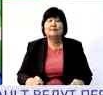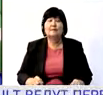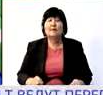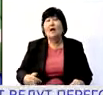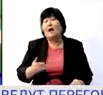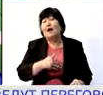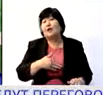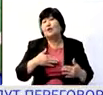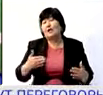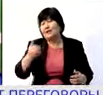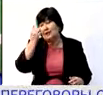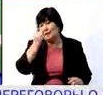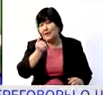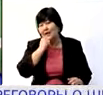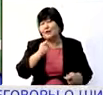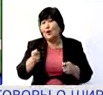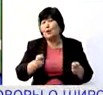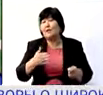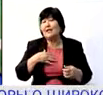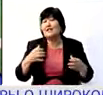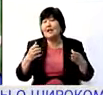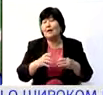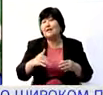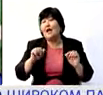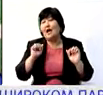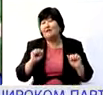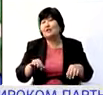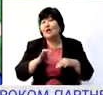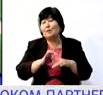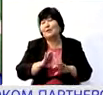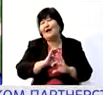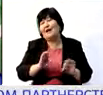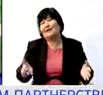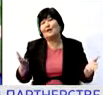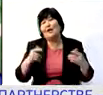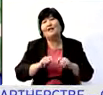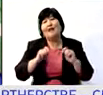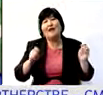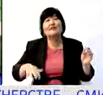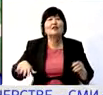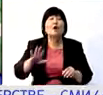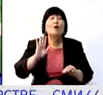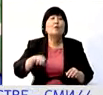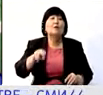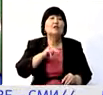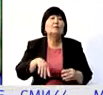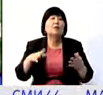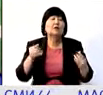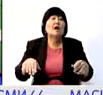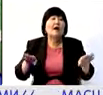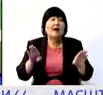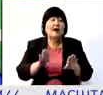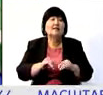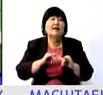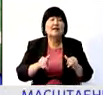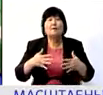Хочу выразить огромную благодарность руководству нашей компании за возможность провести отличный отдых на открытой площадке после рабочего дня, а также за